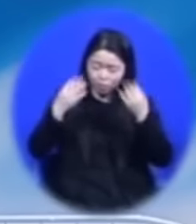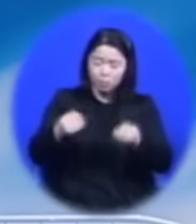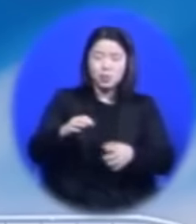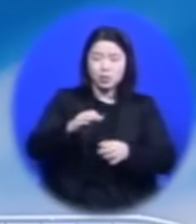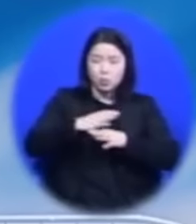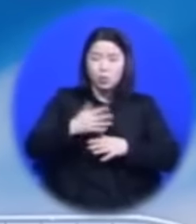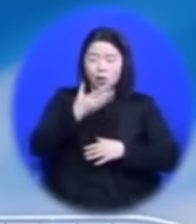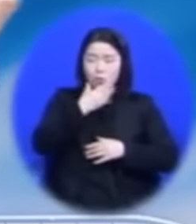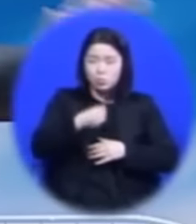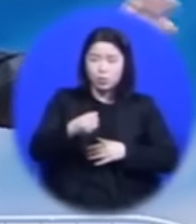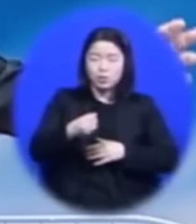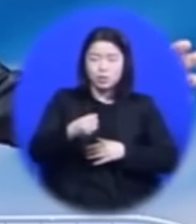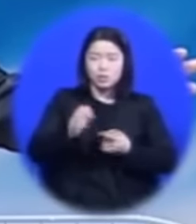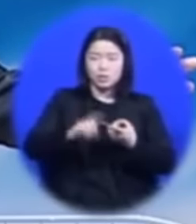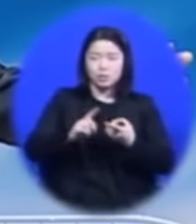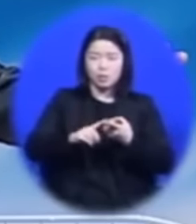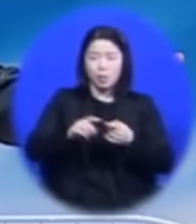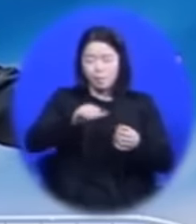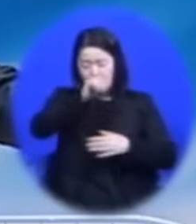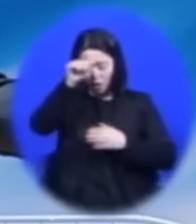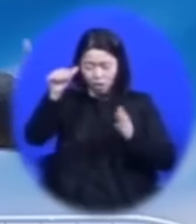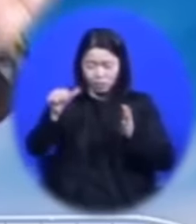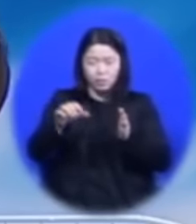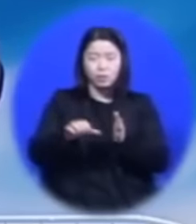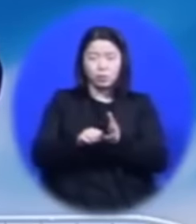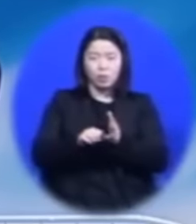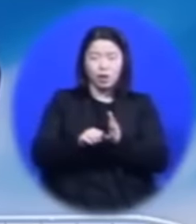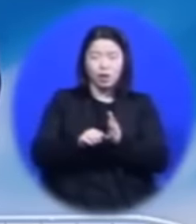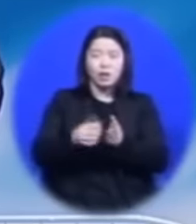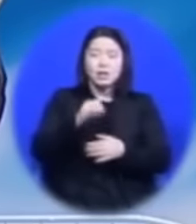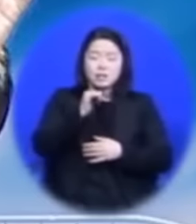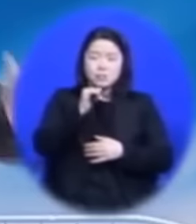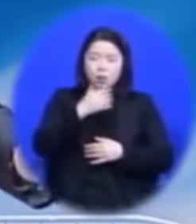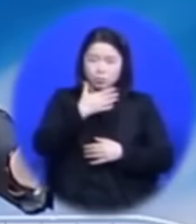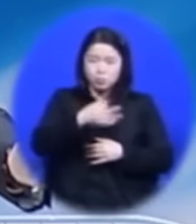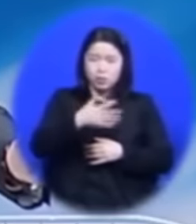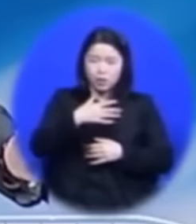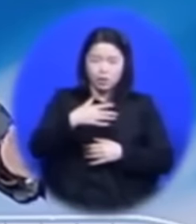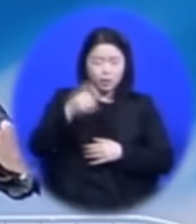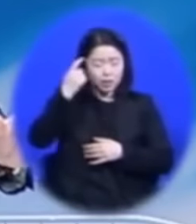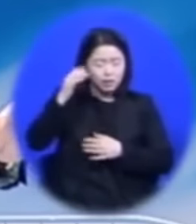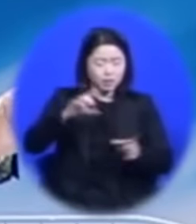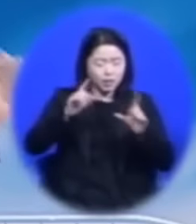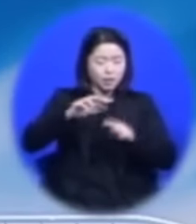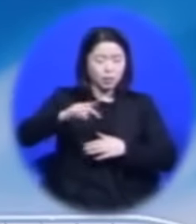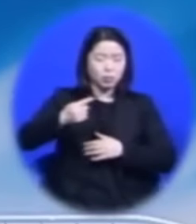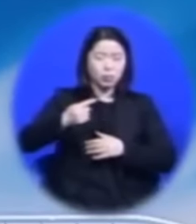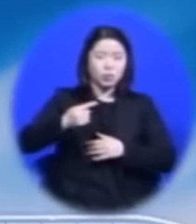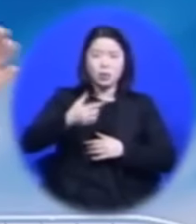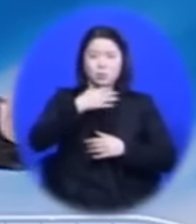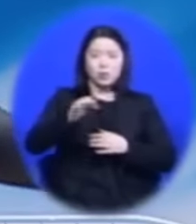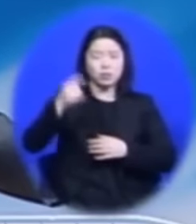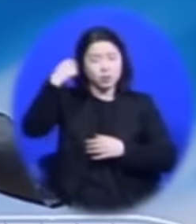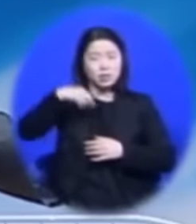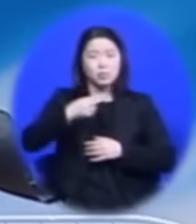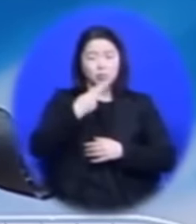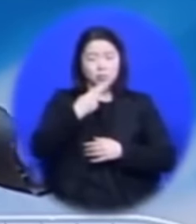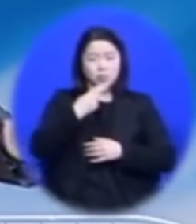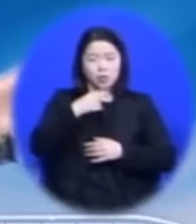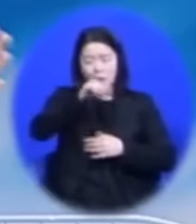축복인지 평생 거지처럼 살아도 그는 불행하다고 여겨지지 않으며 평생 부자로